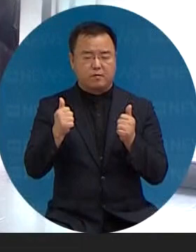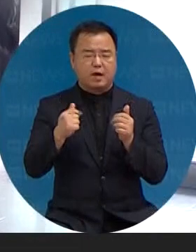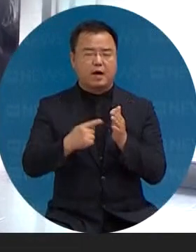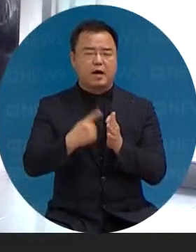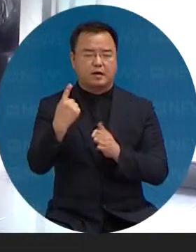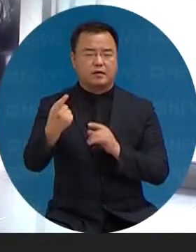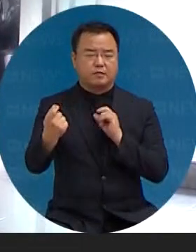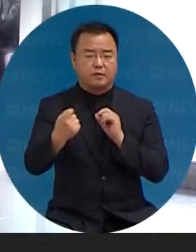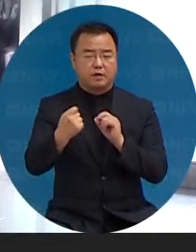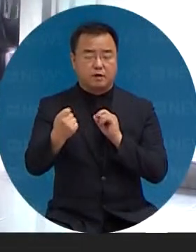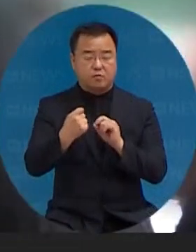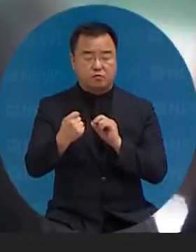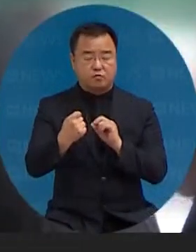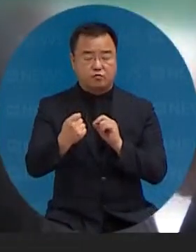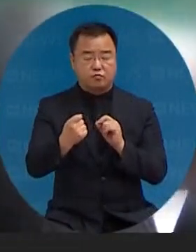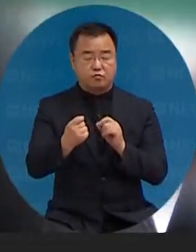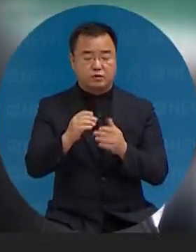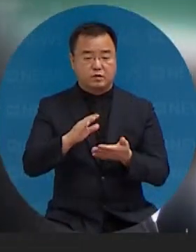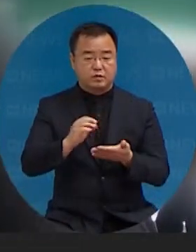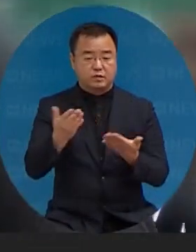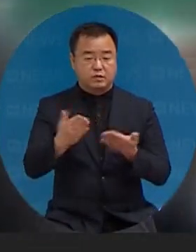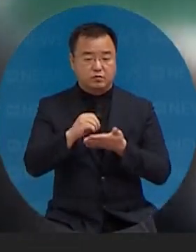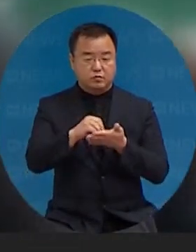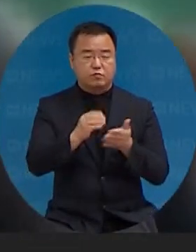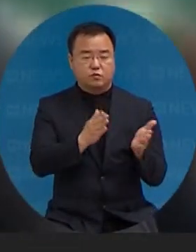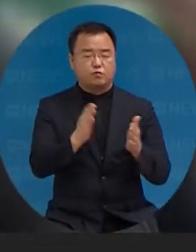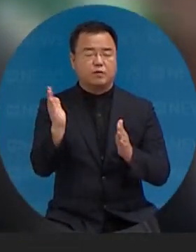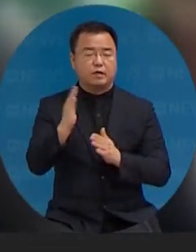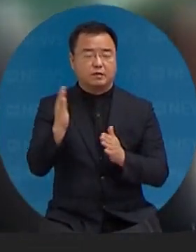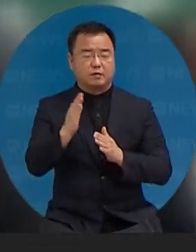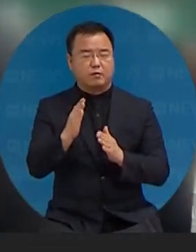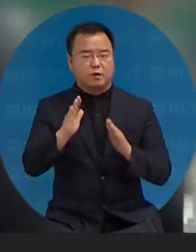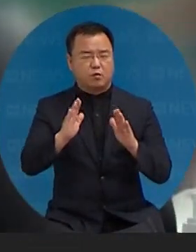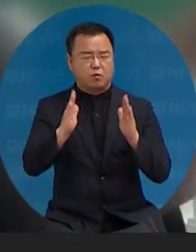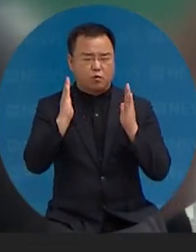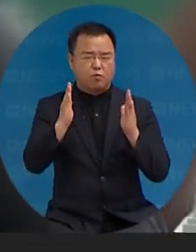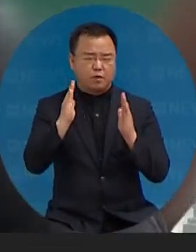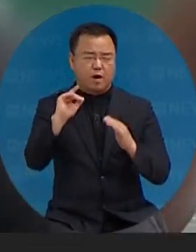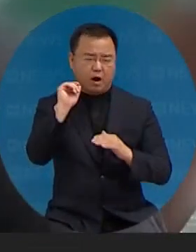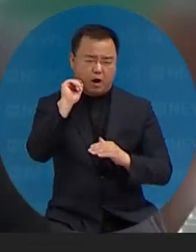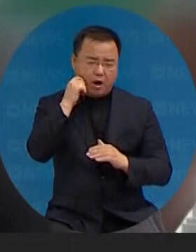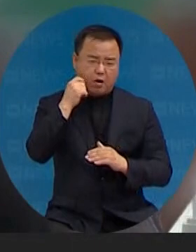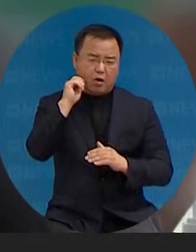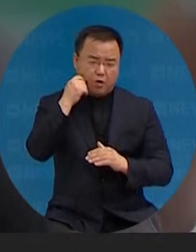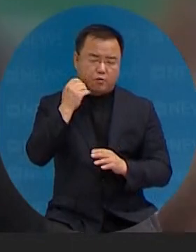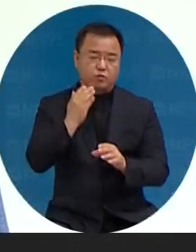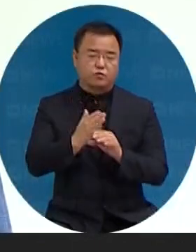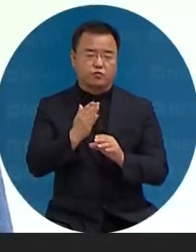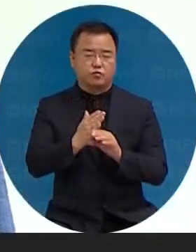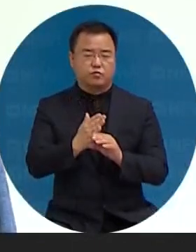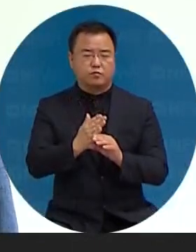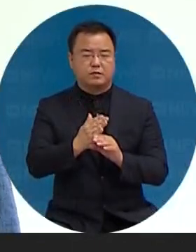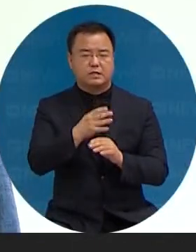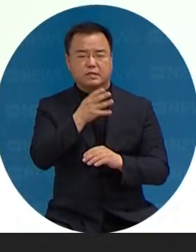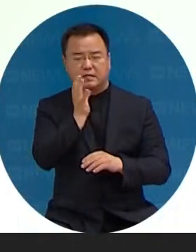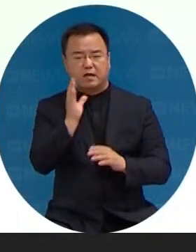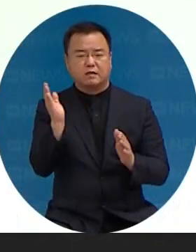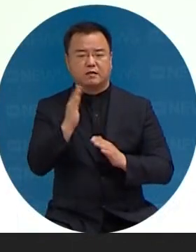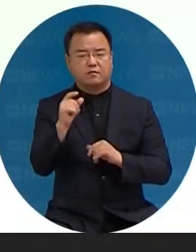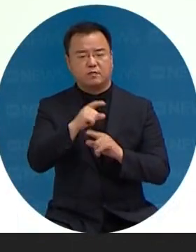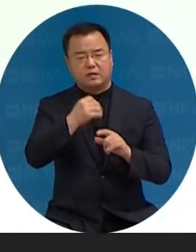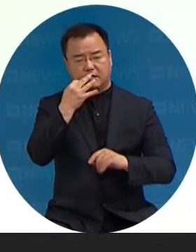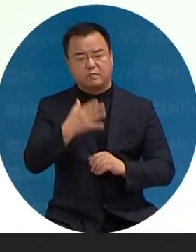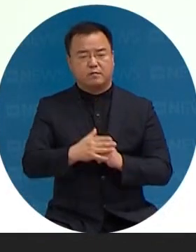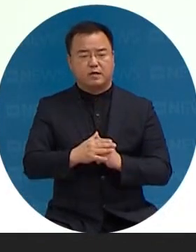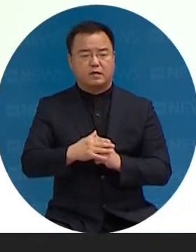대 직장에 다니면서 근근히 공부를 이어가던 만약 또 들이 타격이 더 큽니다 3개월만 하면